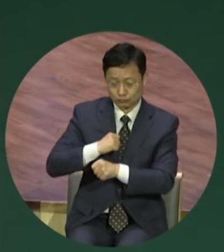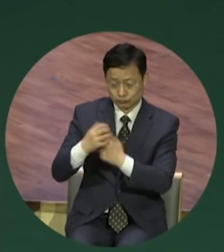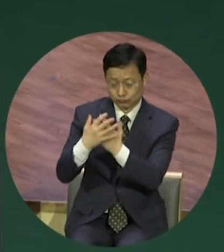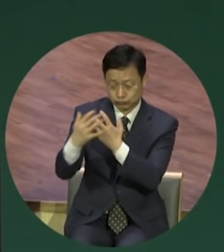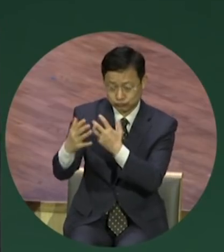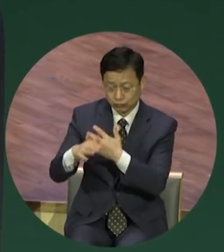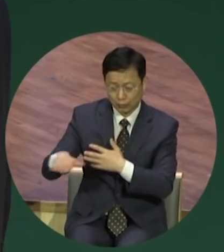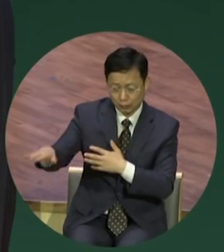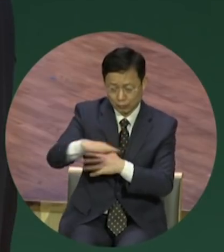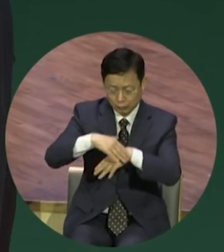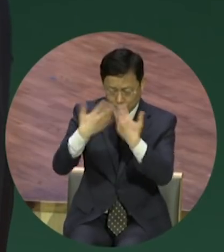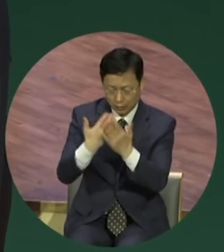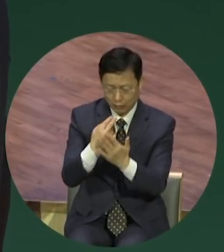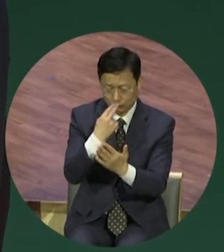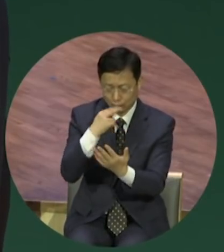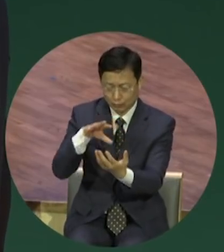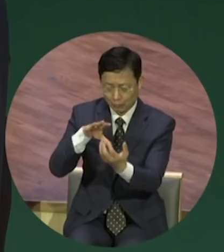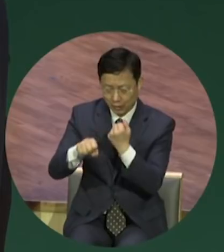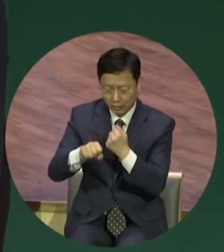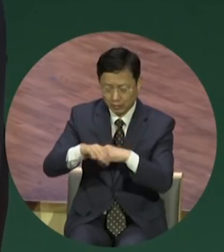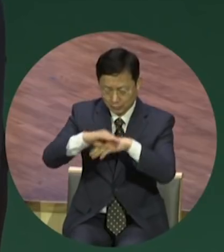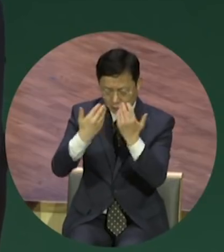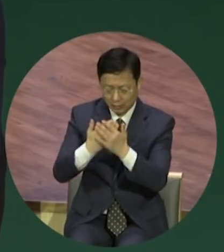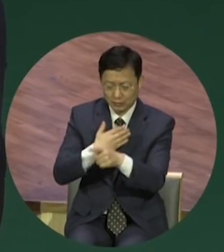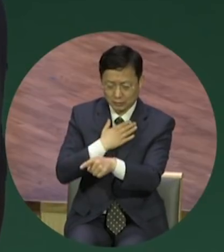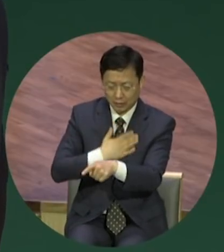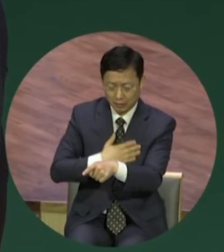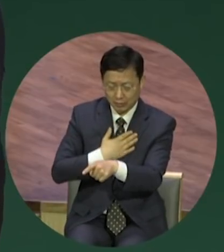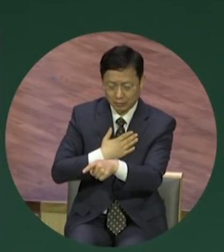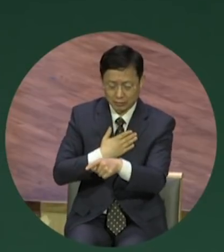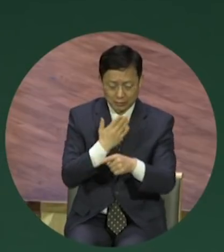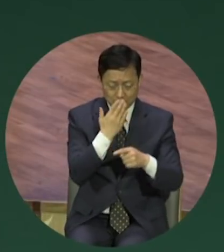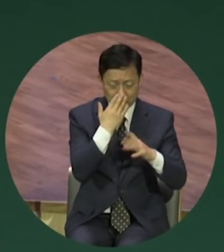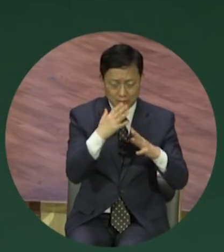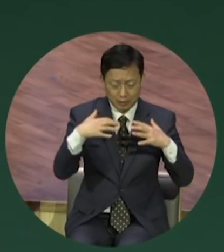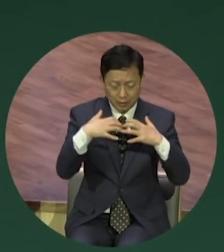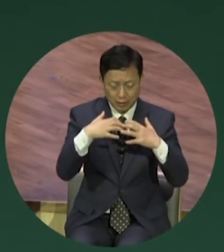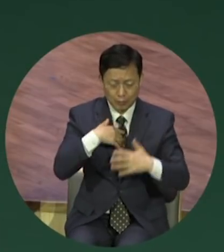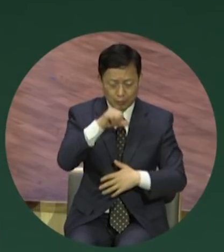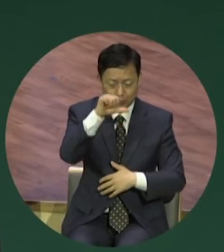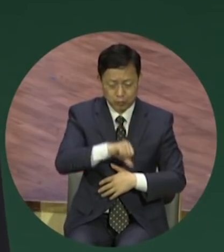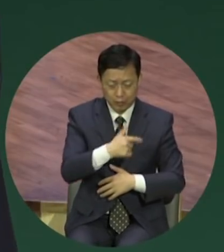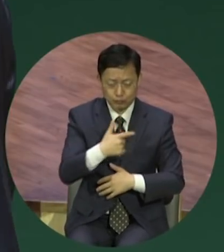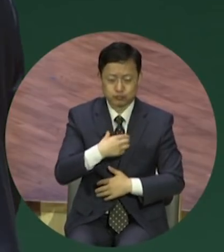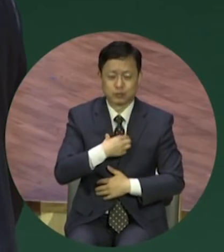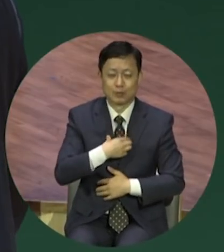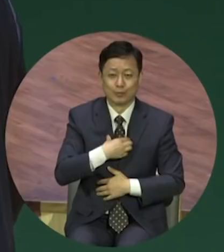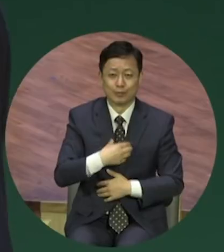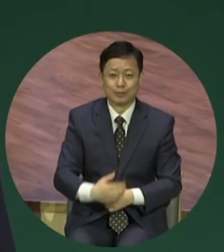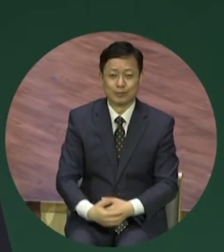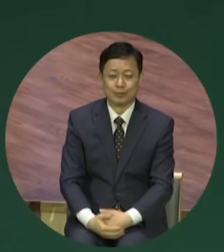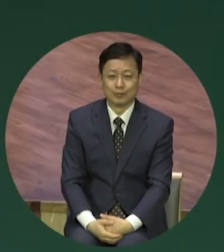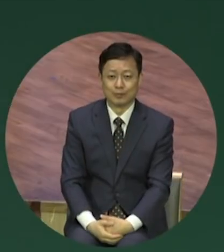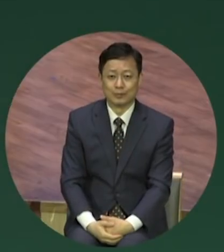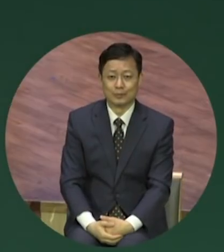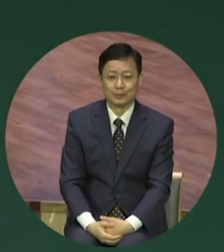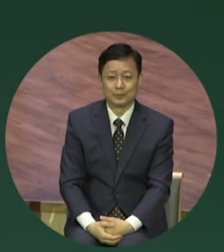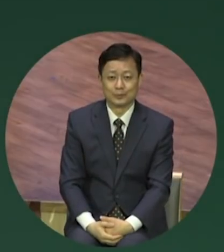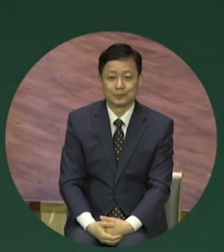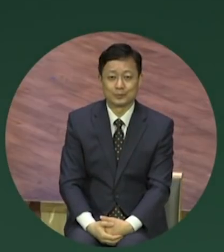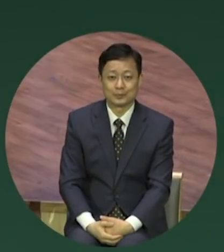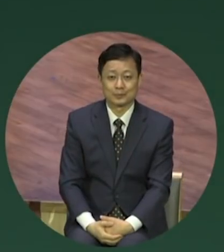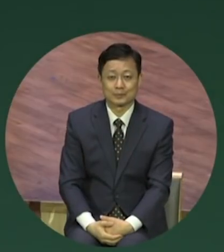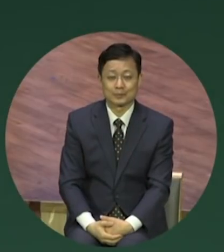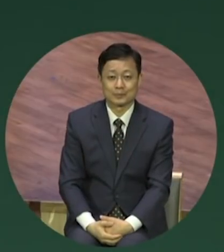the Amorite forces, United forces, they know this terrain very well. 근데 이스라엘이 패하게 되죠. And that's why, of course, then when the sun sets, Israel will have no choice